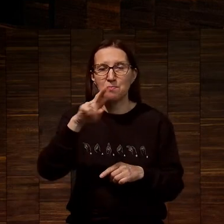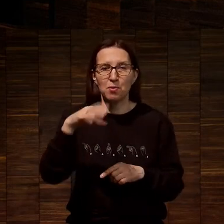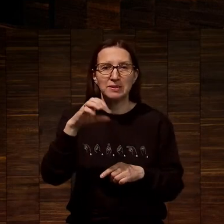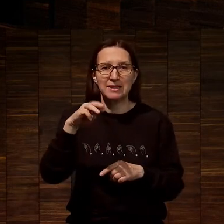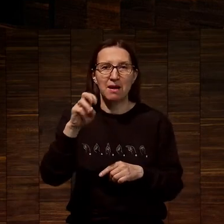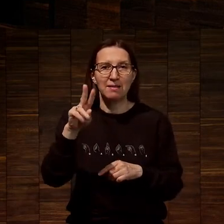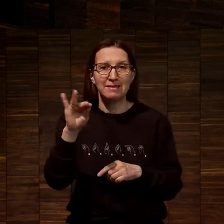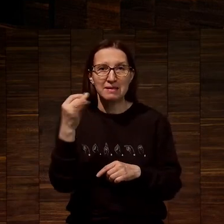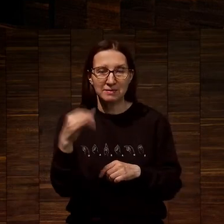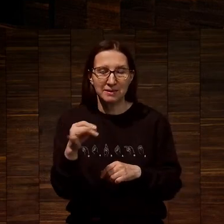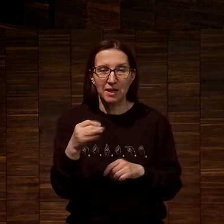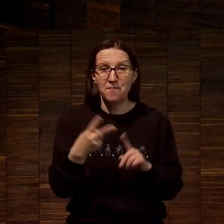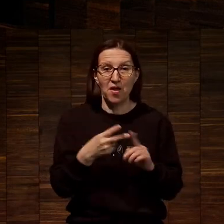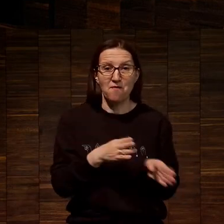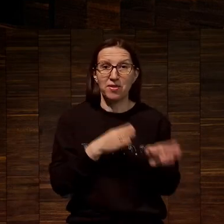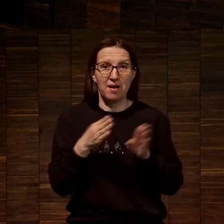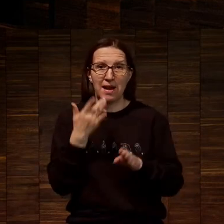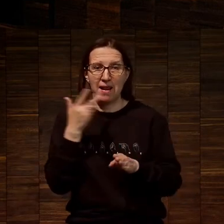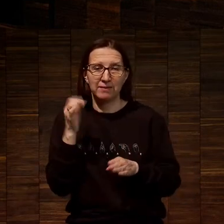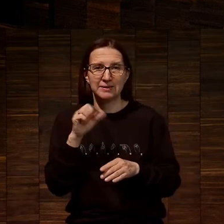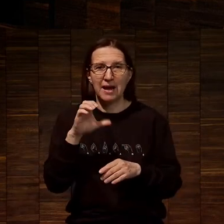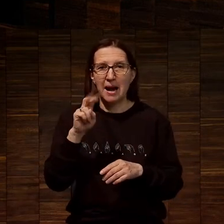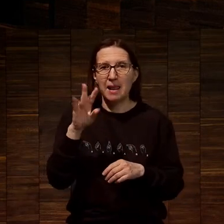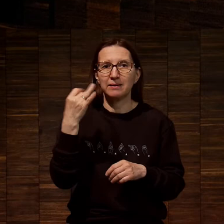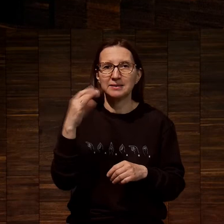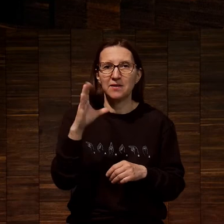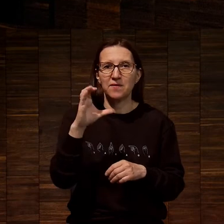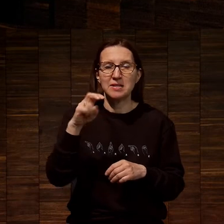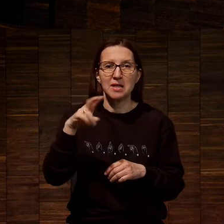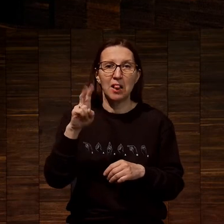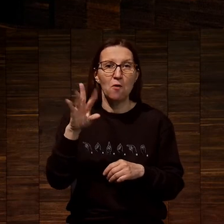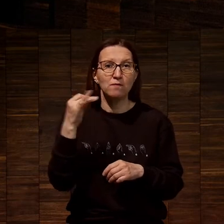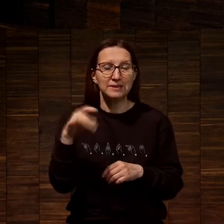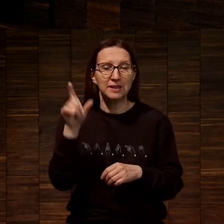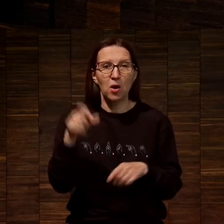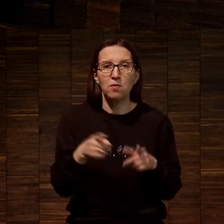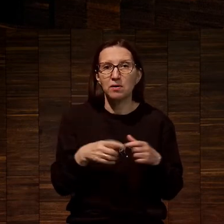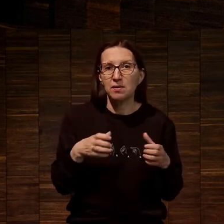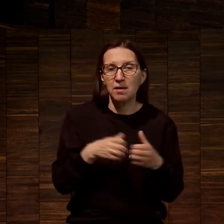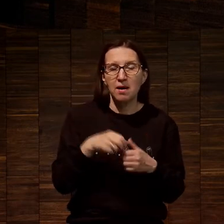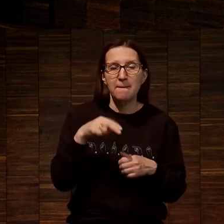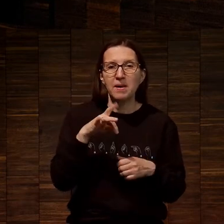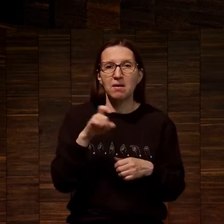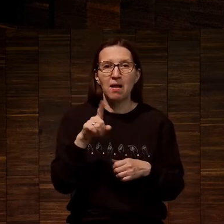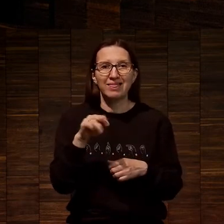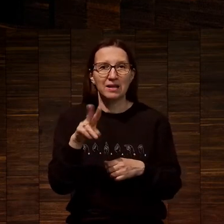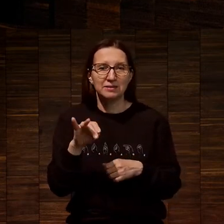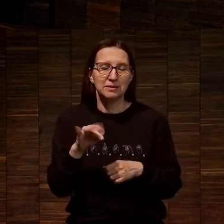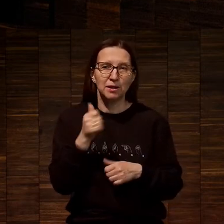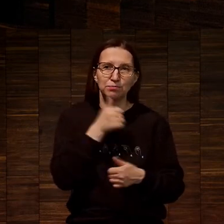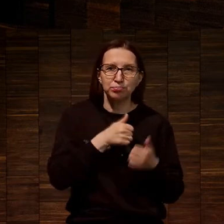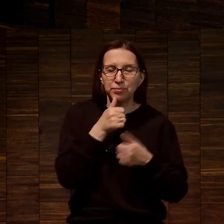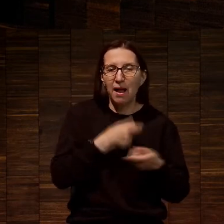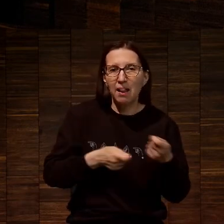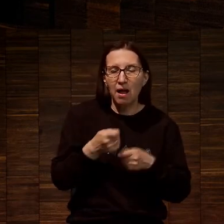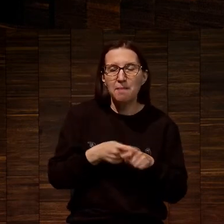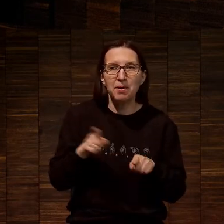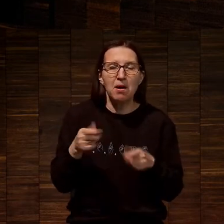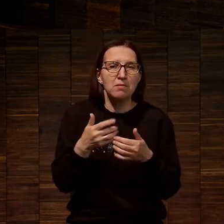ее делал Алексей Веселовский, организатор Piranesi Lab, да, лаборатории, которая занимается различными